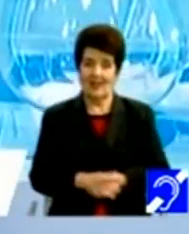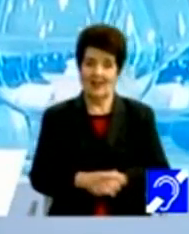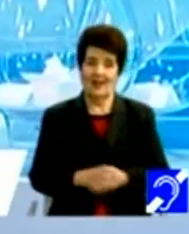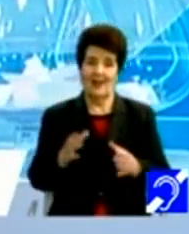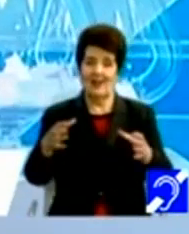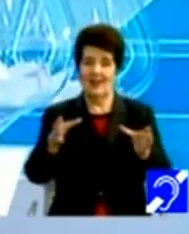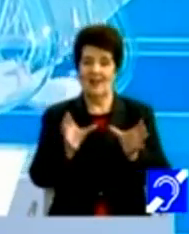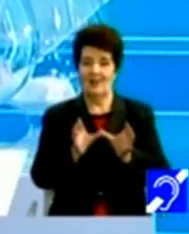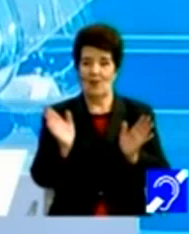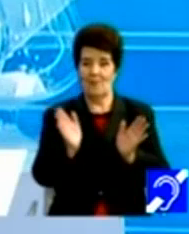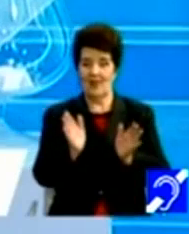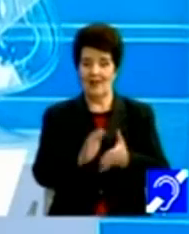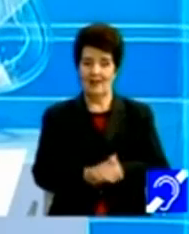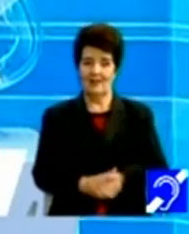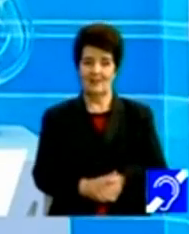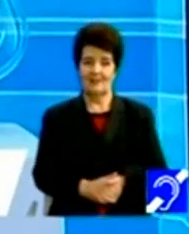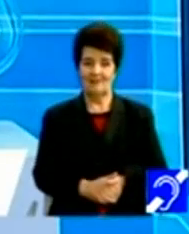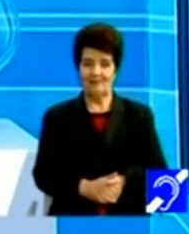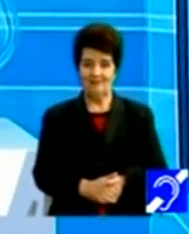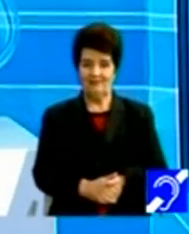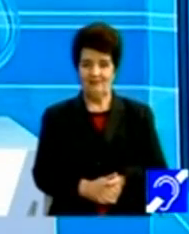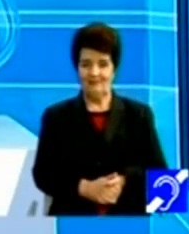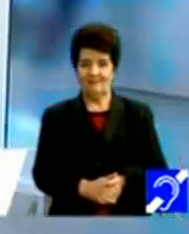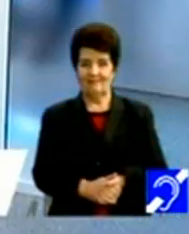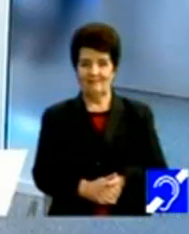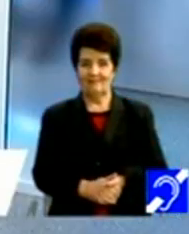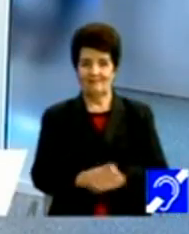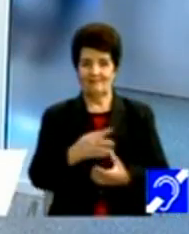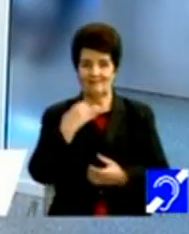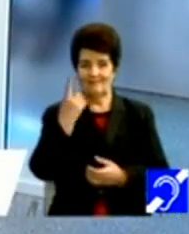la bolul mic cu întrebări personalizate.